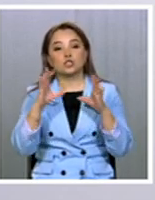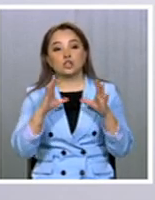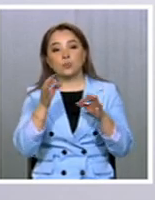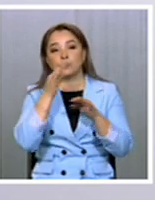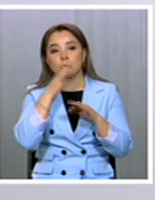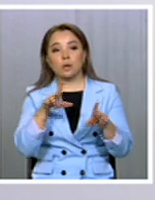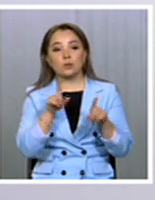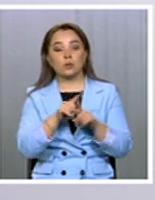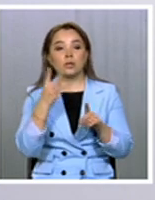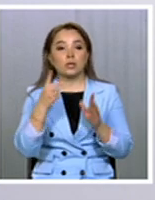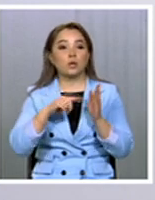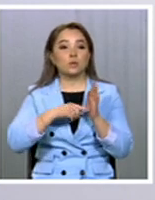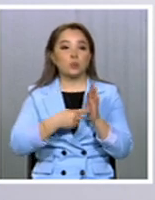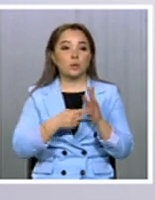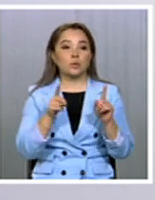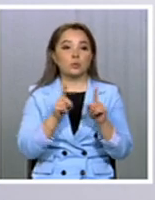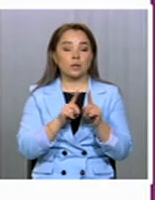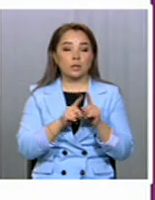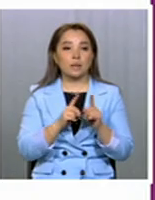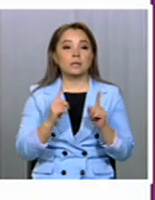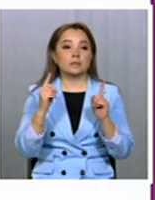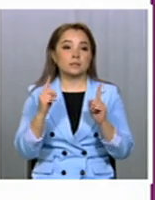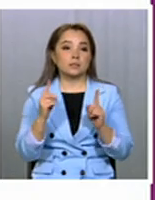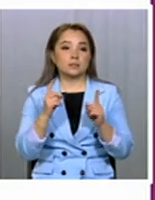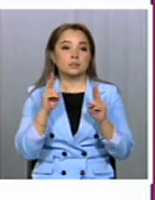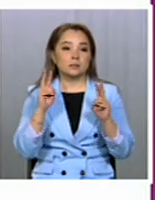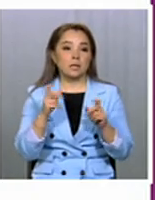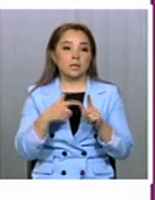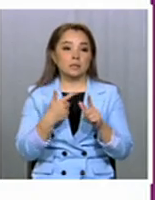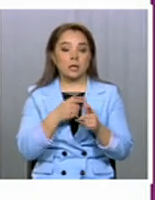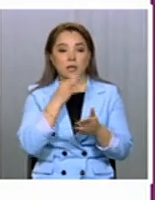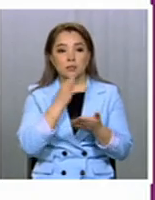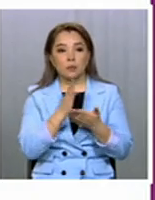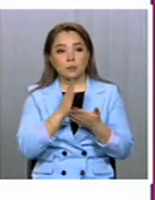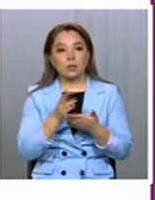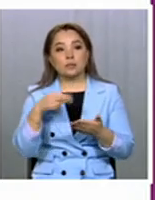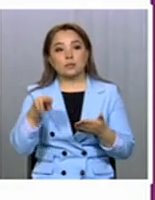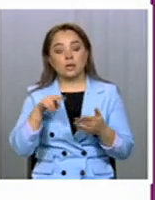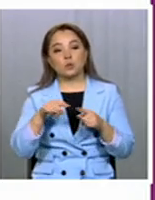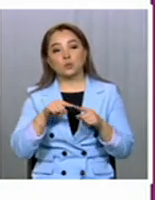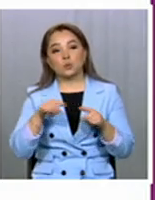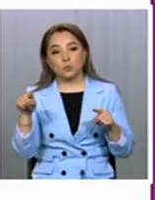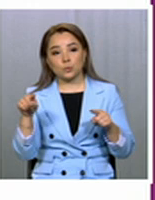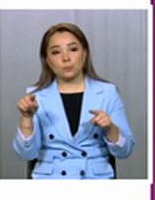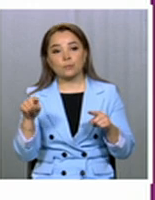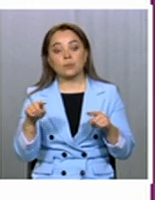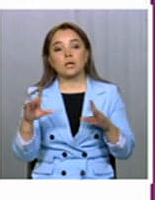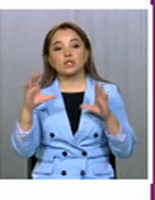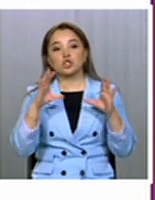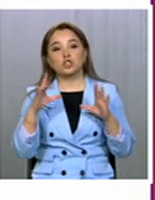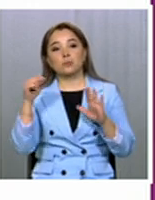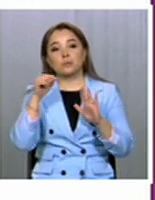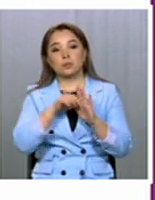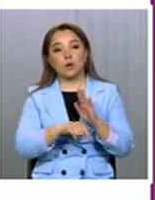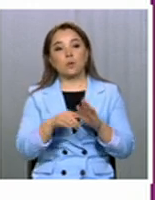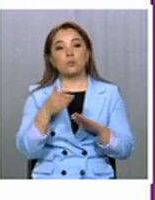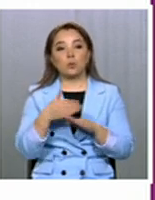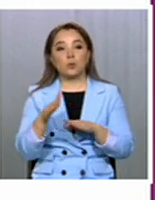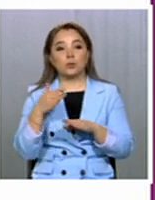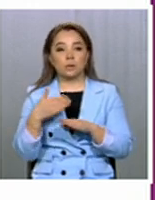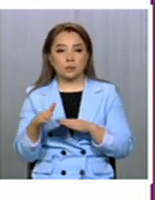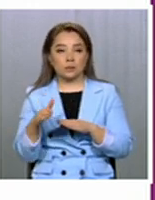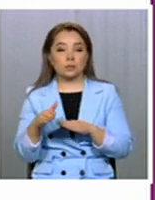екі нүктесін қосатын кесінді. Олай болса, Д түзуінің шеңбер ішіндегі бөлігі,